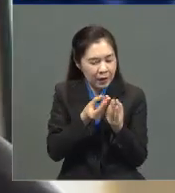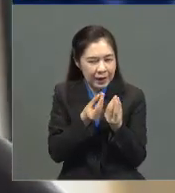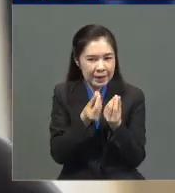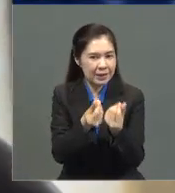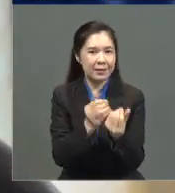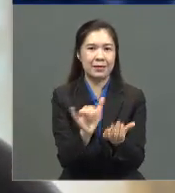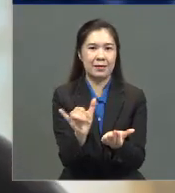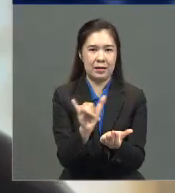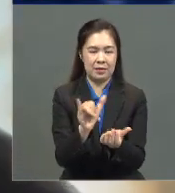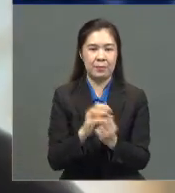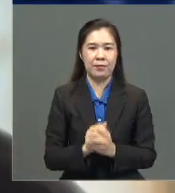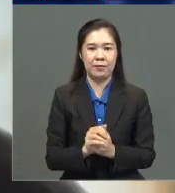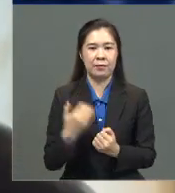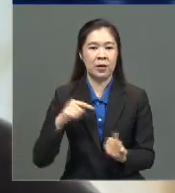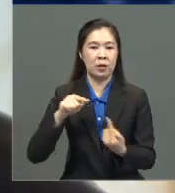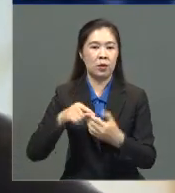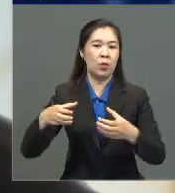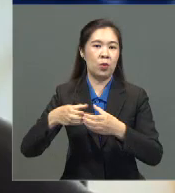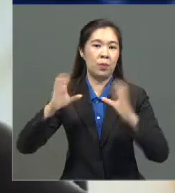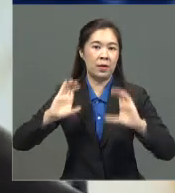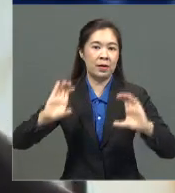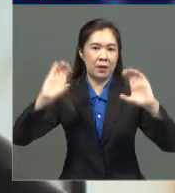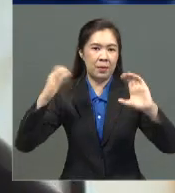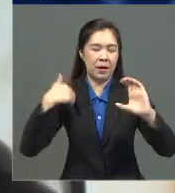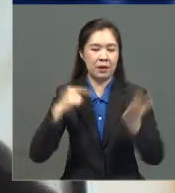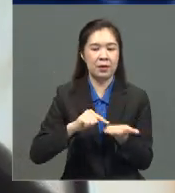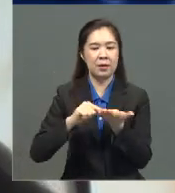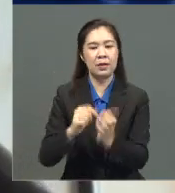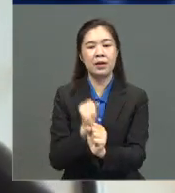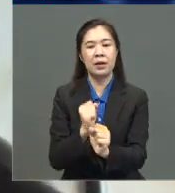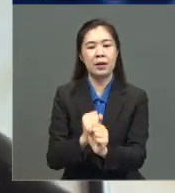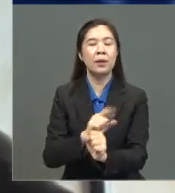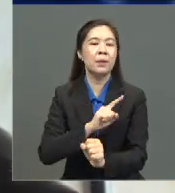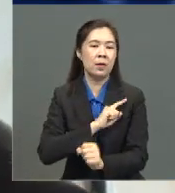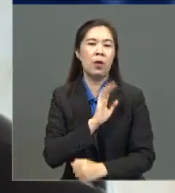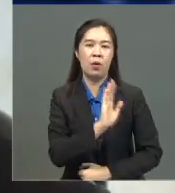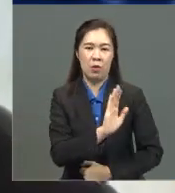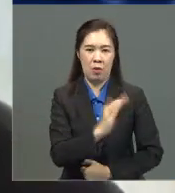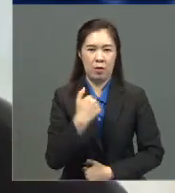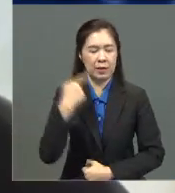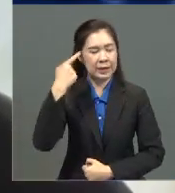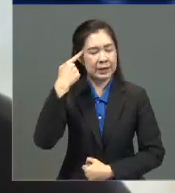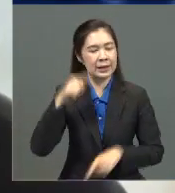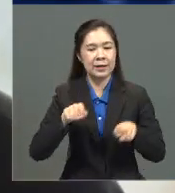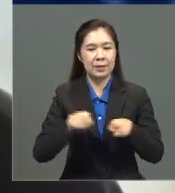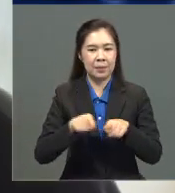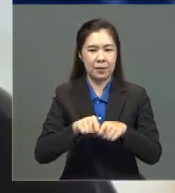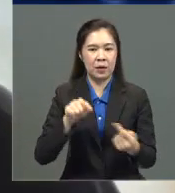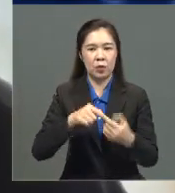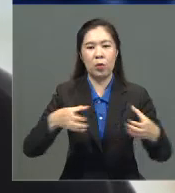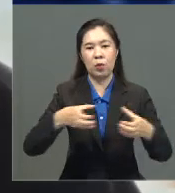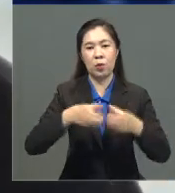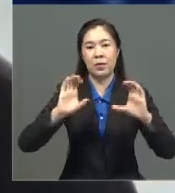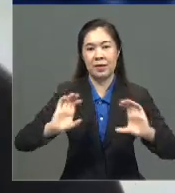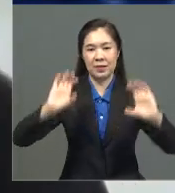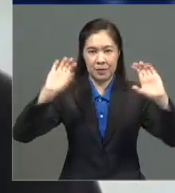ยืนยันนะคะว่าจะเปิดให้วิบรัฐบาลไปดำเนินการเรื่องการแก้ไขรัฐธรรมนูญเองเพื่อจะได้เป็นที่เห็นพ้องร่วมกันของพรรค